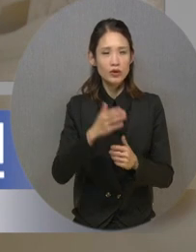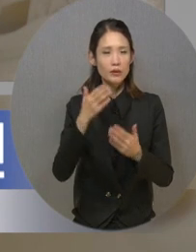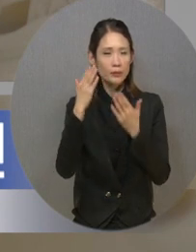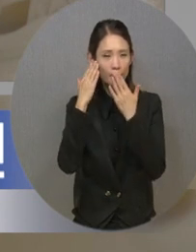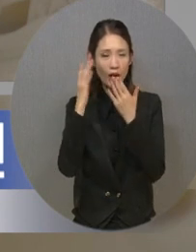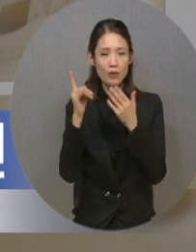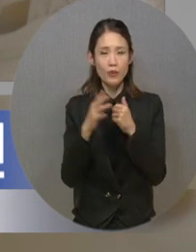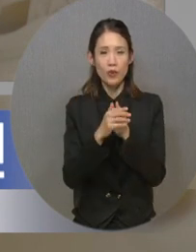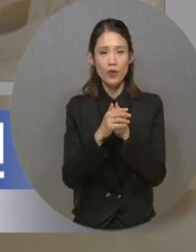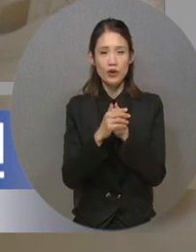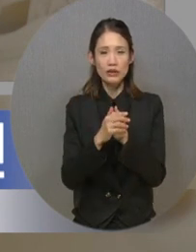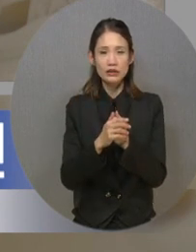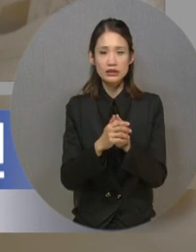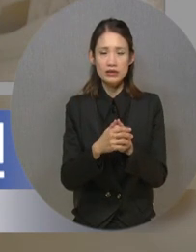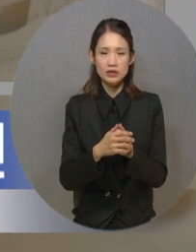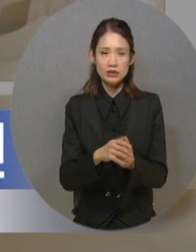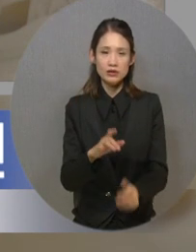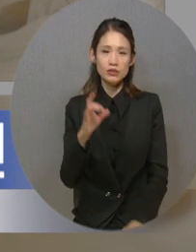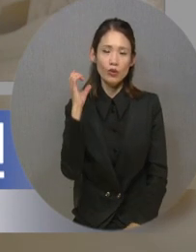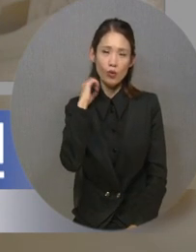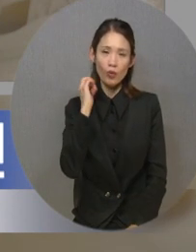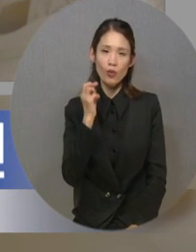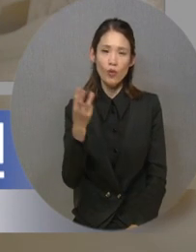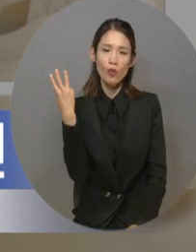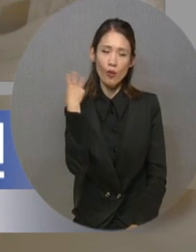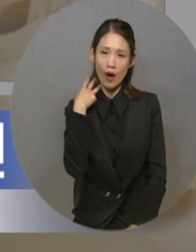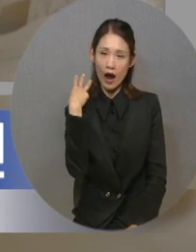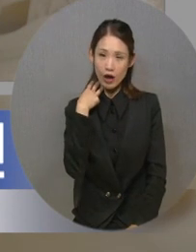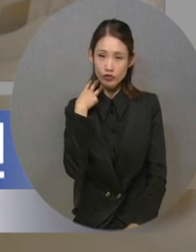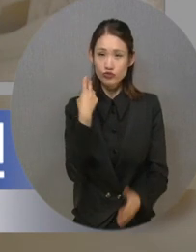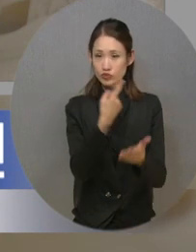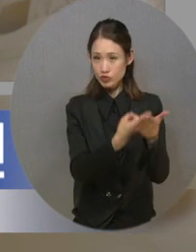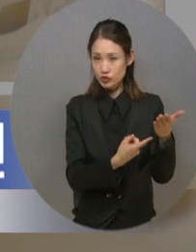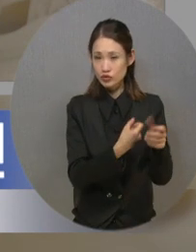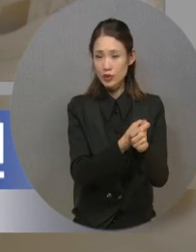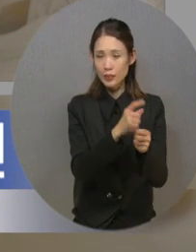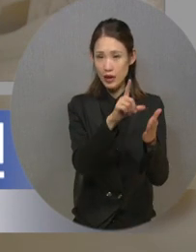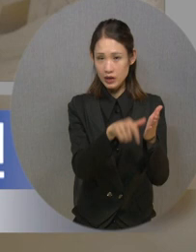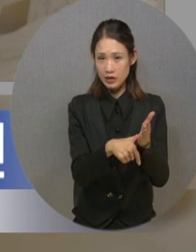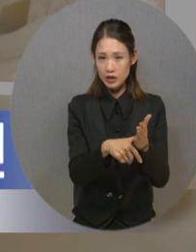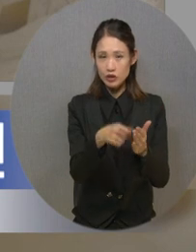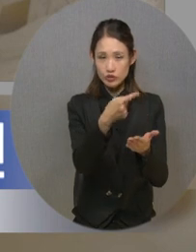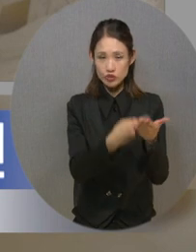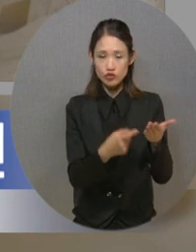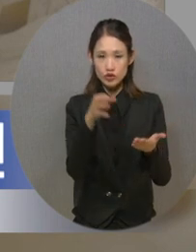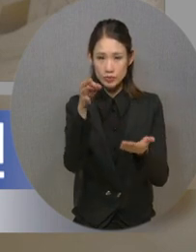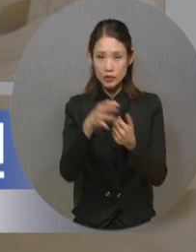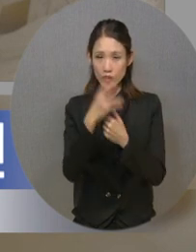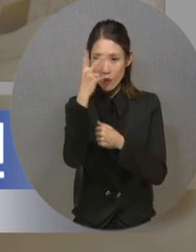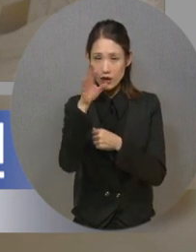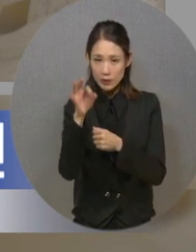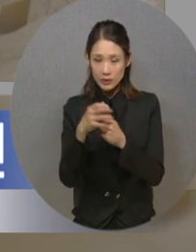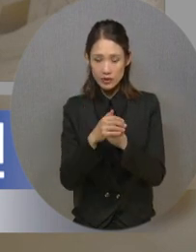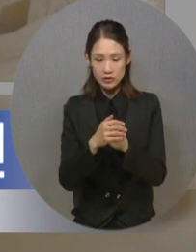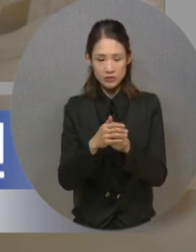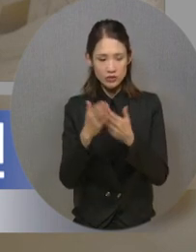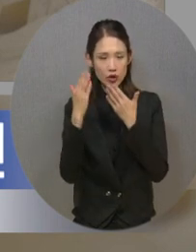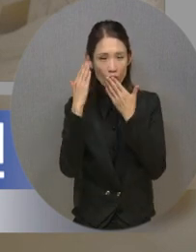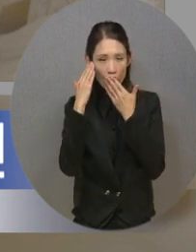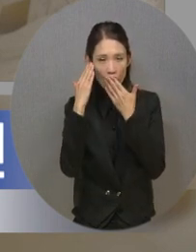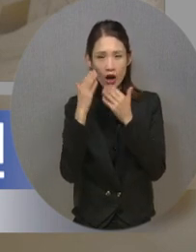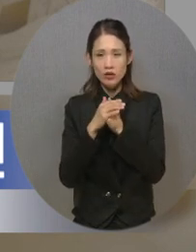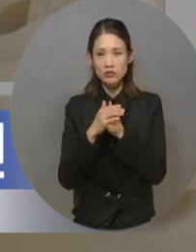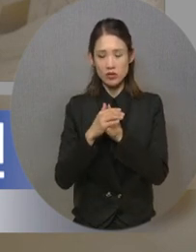인공와우 수술로 소리를들을 수 있으나이 수술비와 인공와회 관리비용 등이 청각장애인에게 상당한